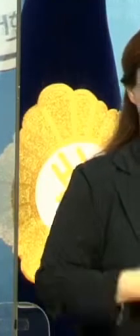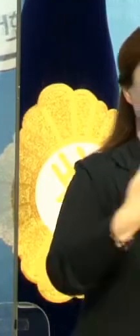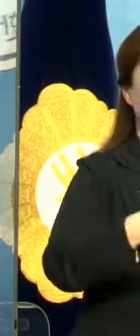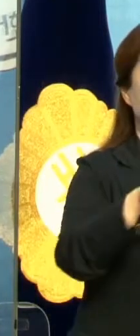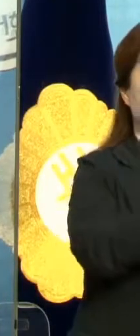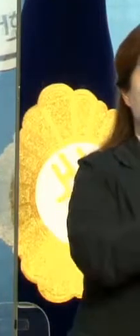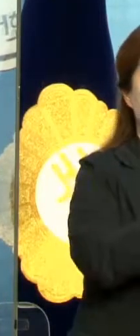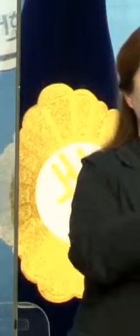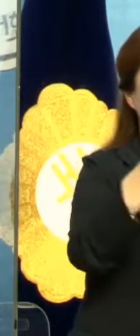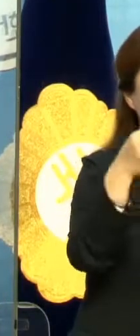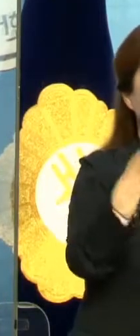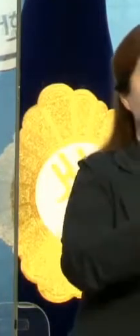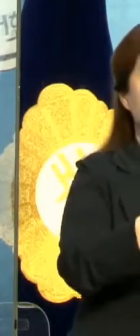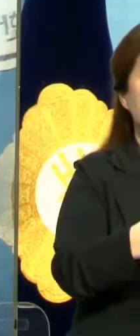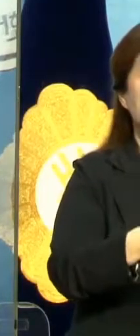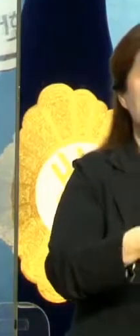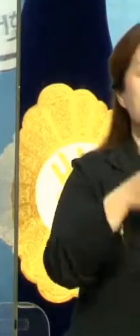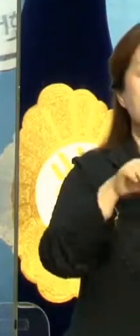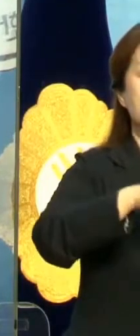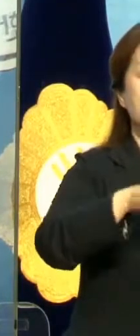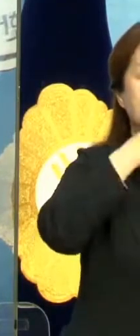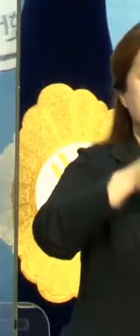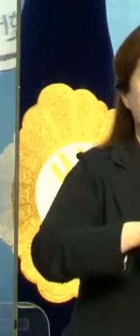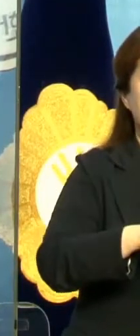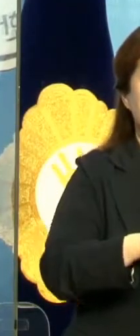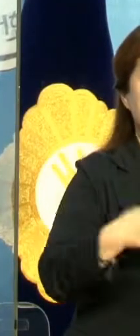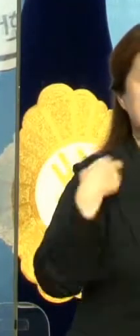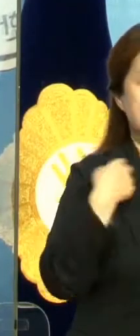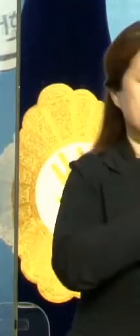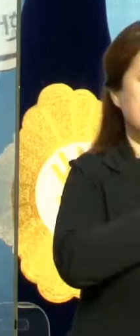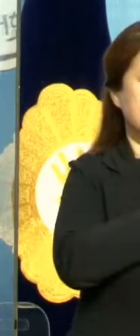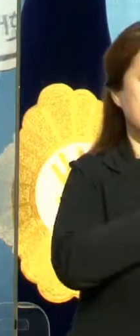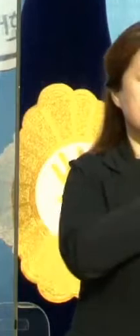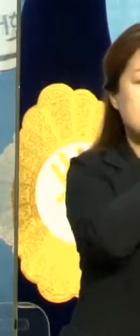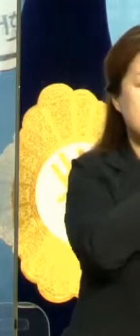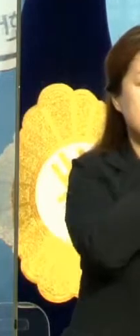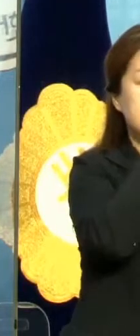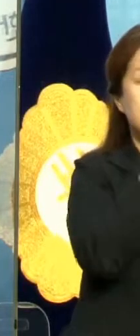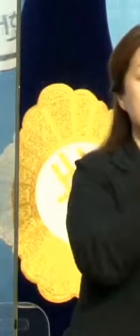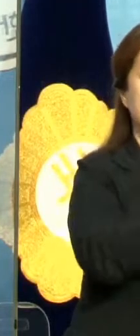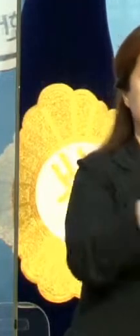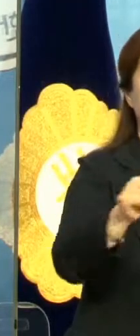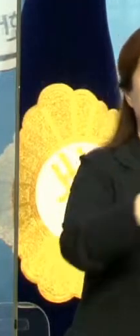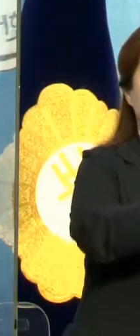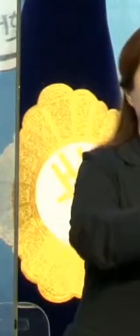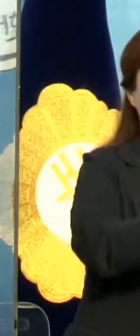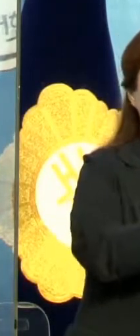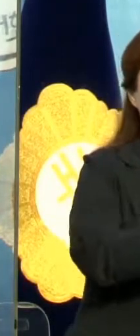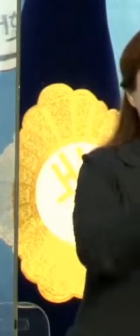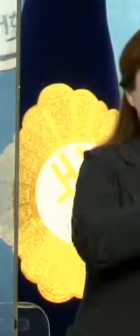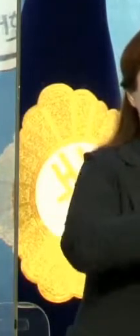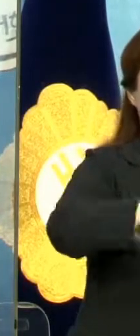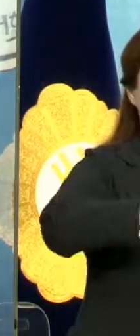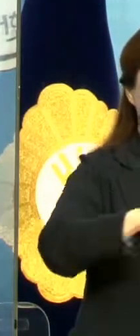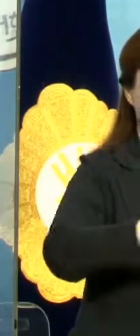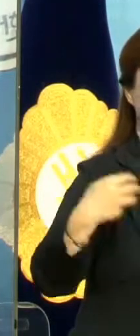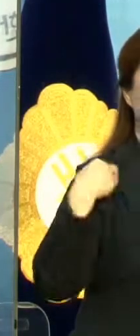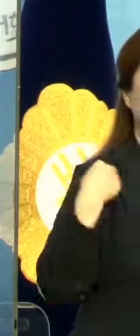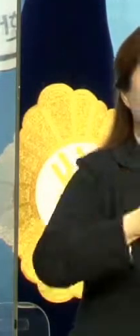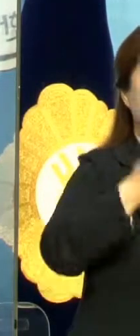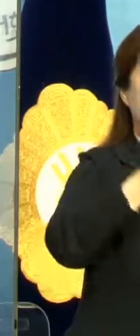더불어서 단순히 어 비료와 책임 의혹이 있는 의원들에 대한 정당한 조치가 지도 책임을 요구하는 것